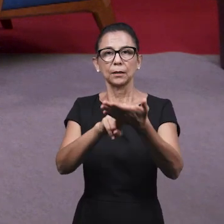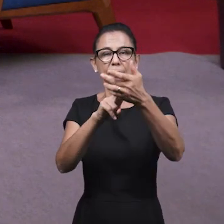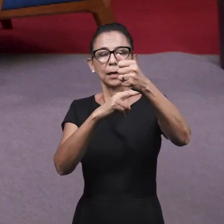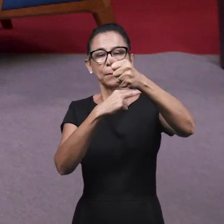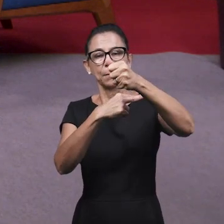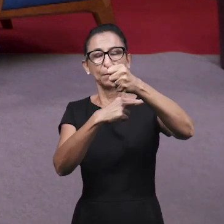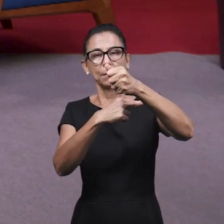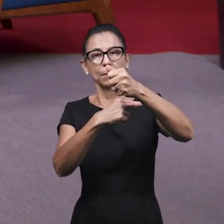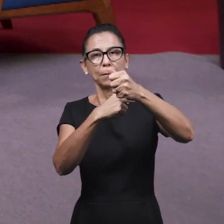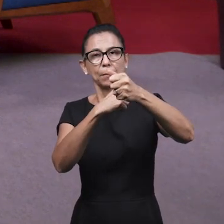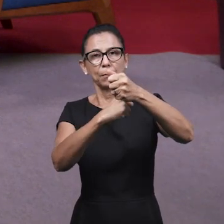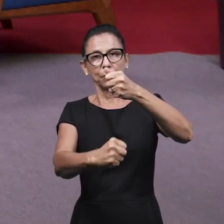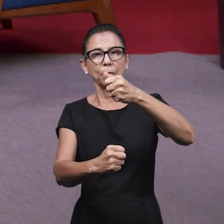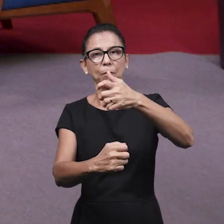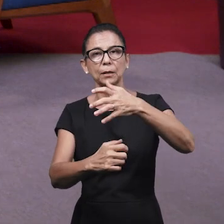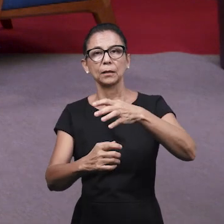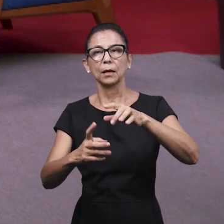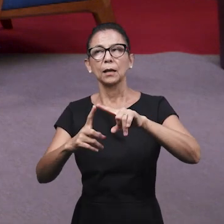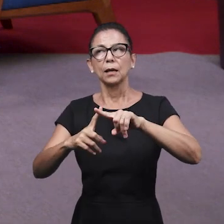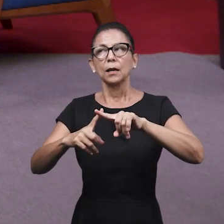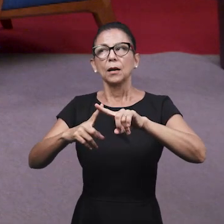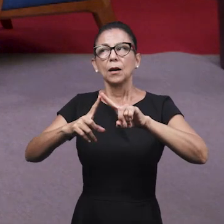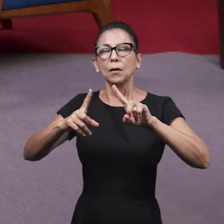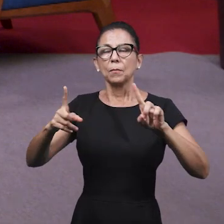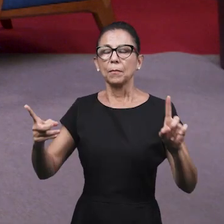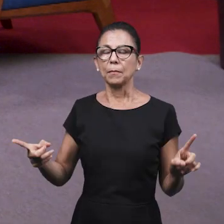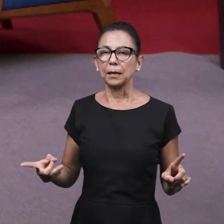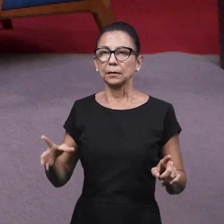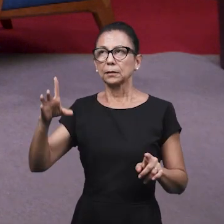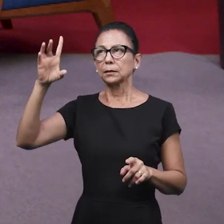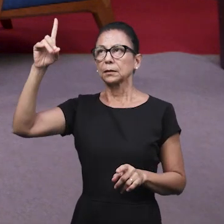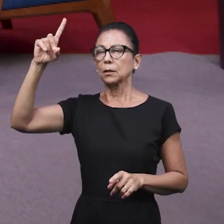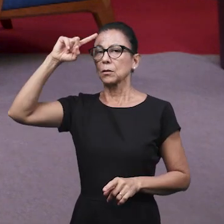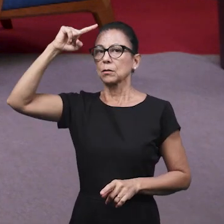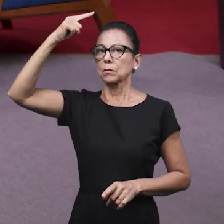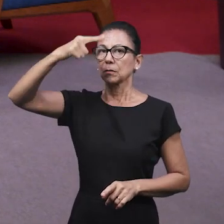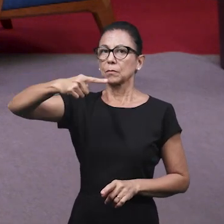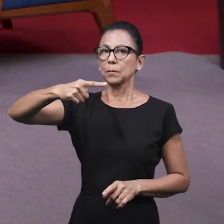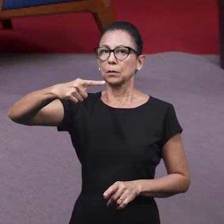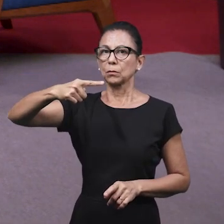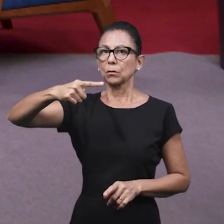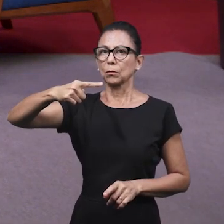qui regardait vers le ciel et voyait